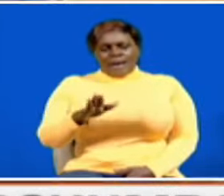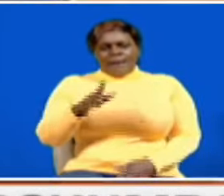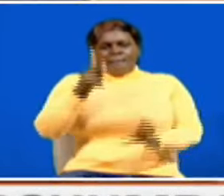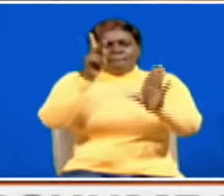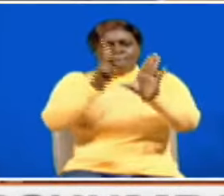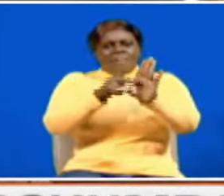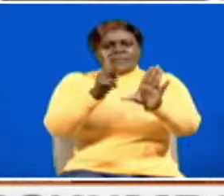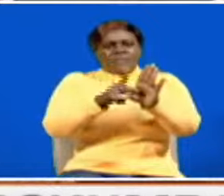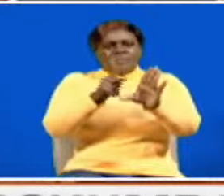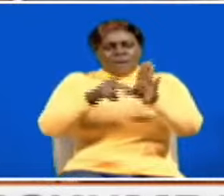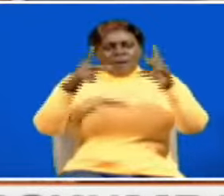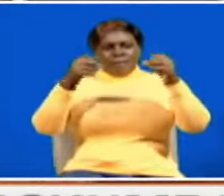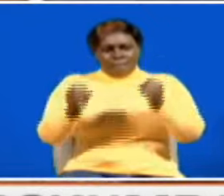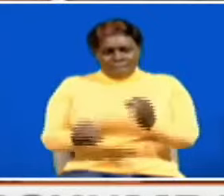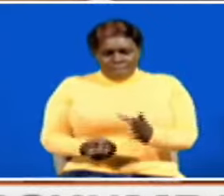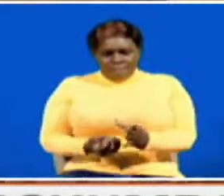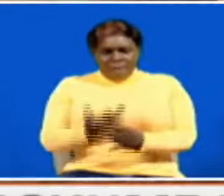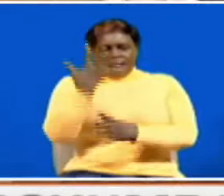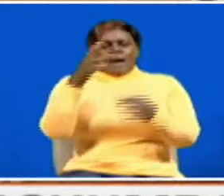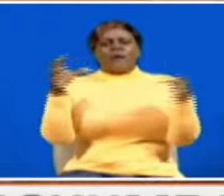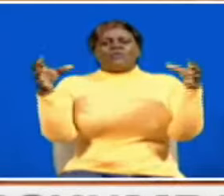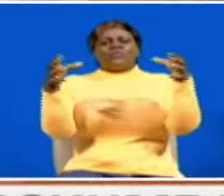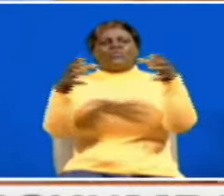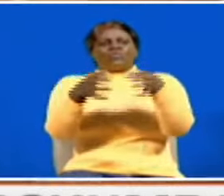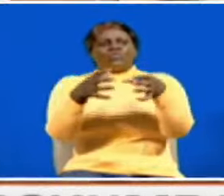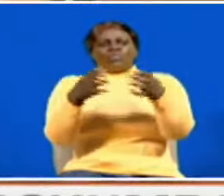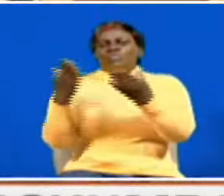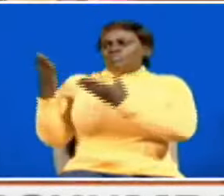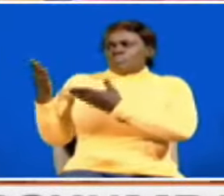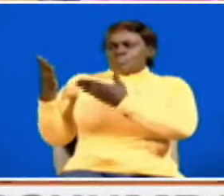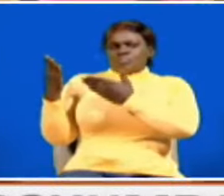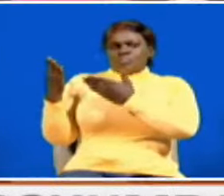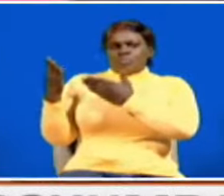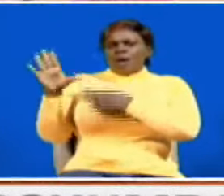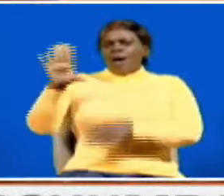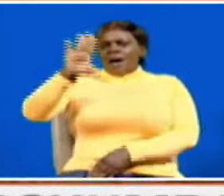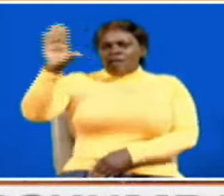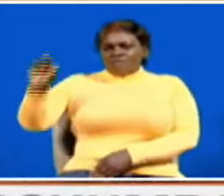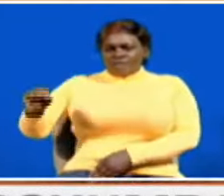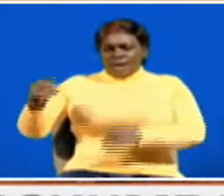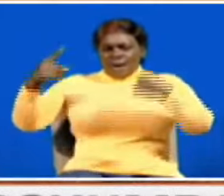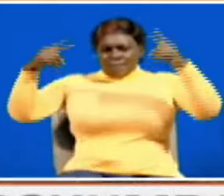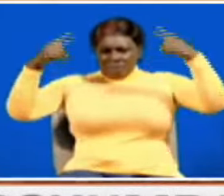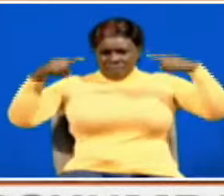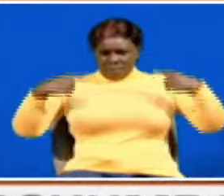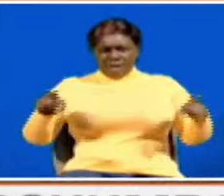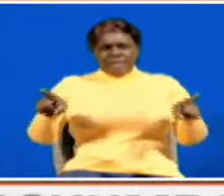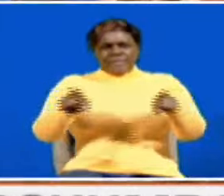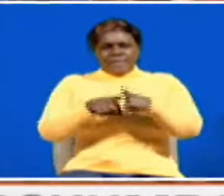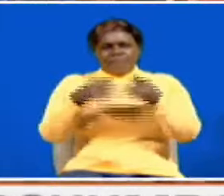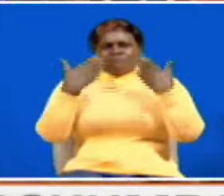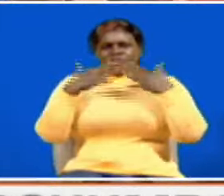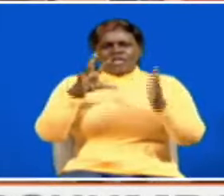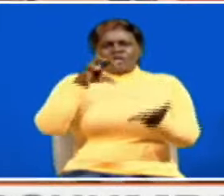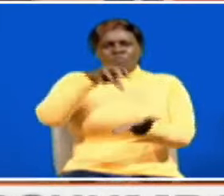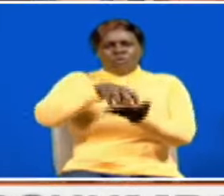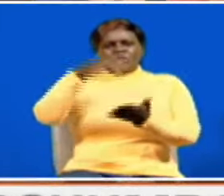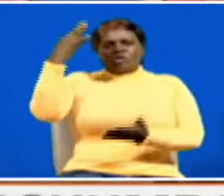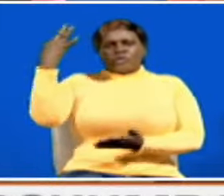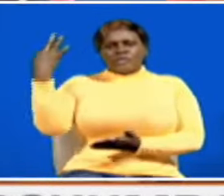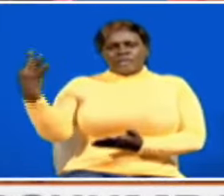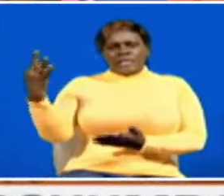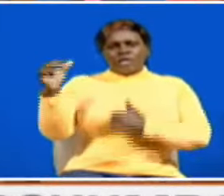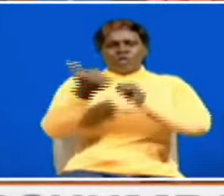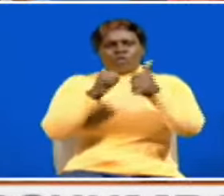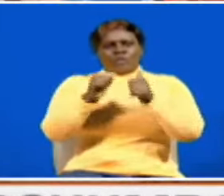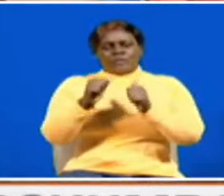wachezaji waliobuni kikosi hatari zaidi kilichotikisa bara Afrika na hata kumaliza nafasi ya tatu katika michuano ya